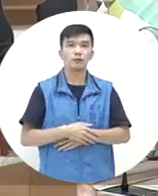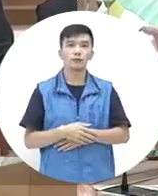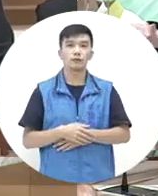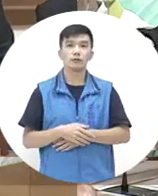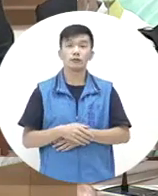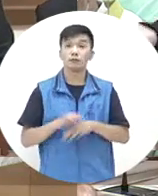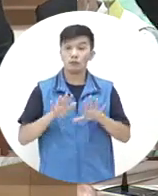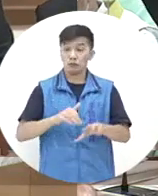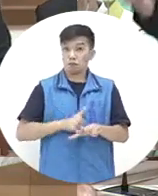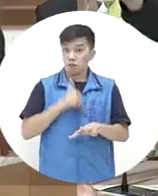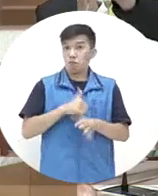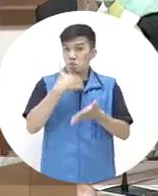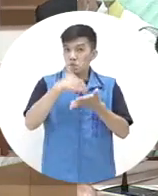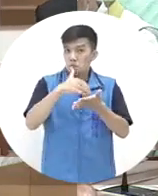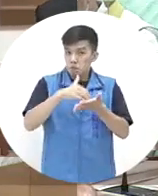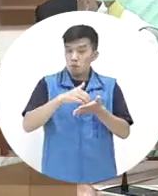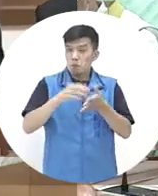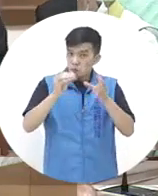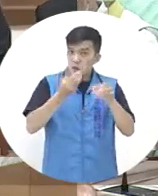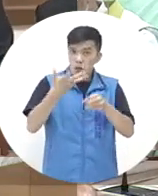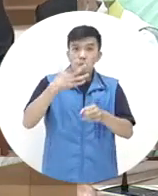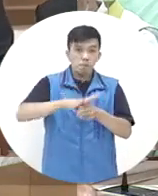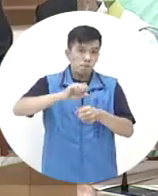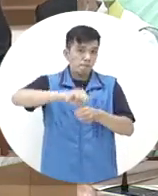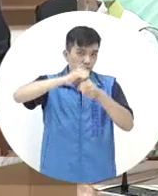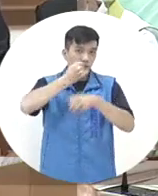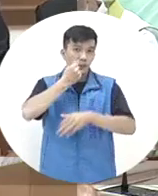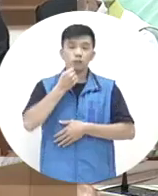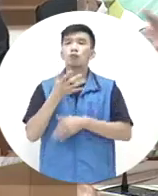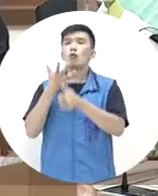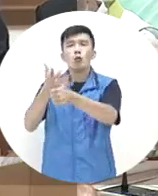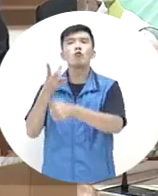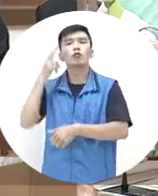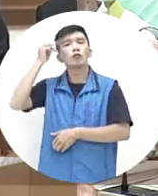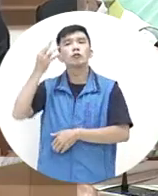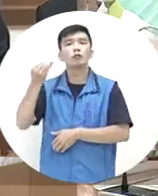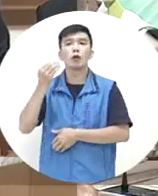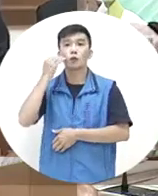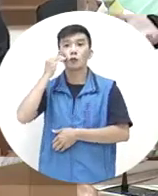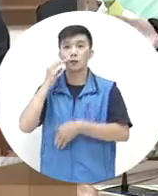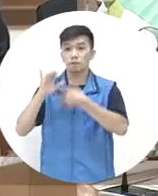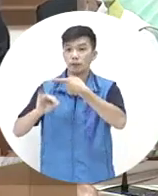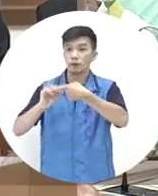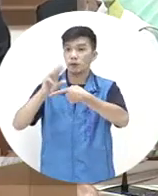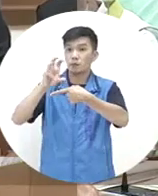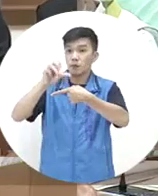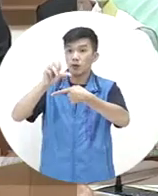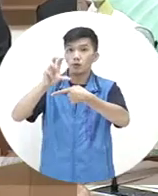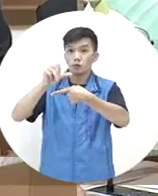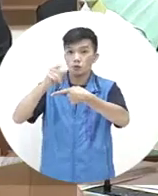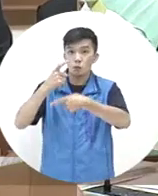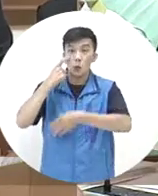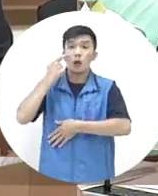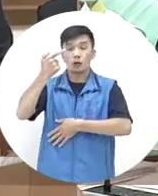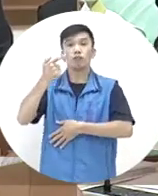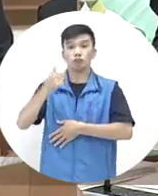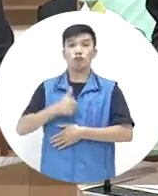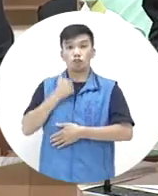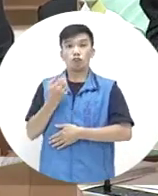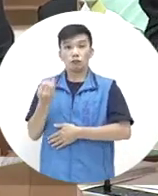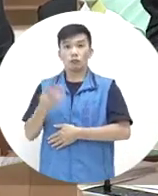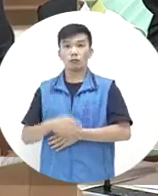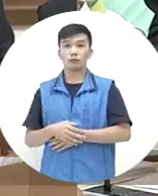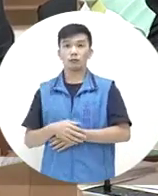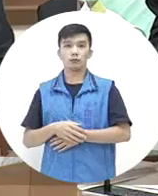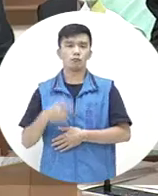在 好，那你跟我讲，你认为你的数据是多少？ 就是、 你说85太高，那是实际上数据是多少？ 不是，我们是用30年期